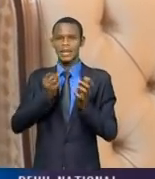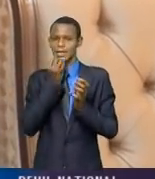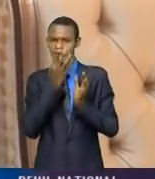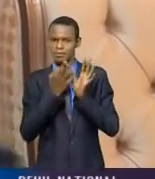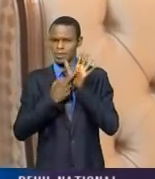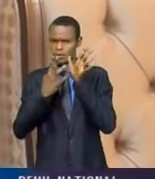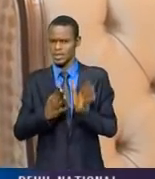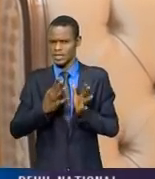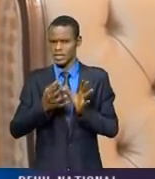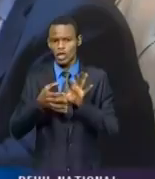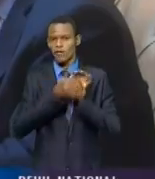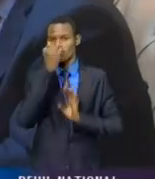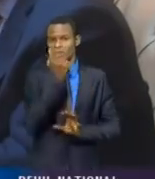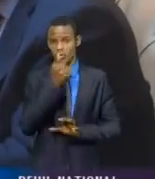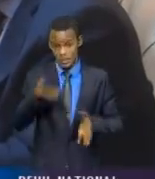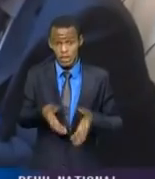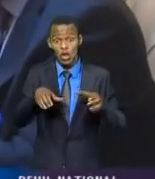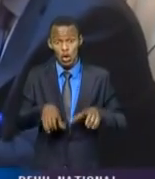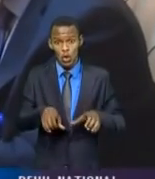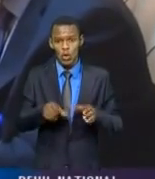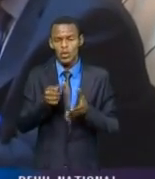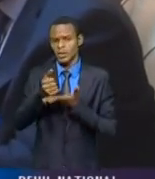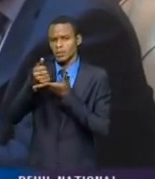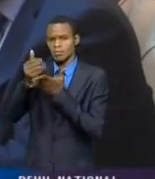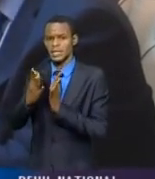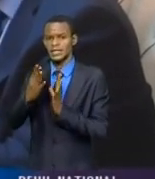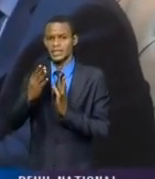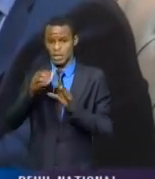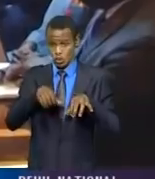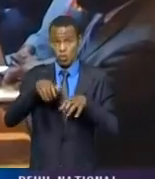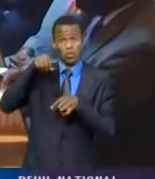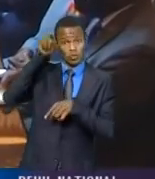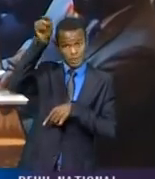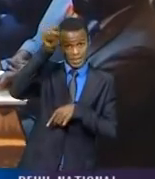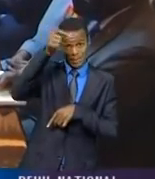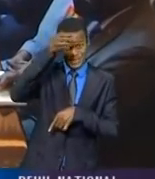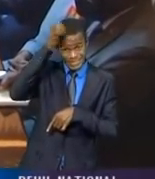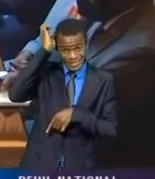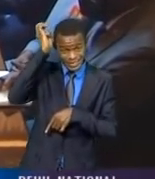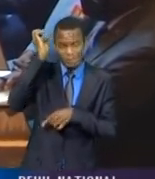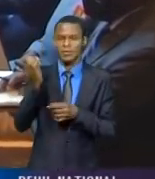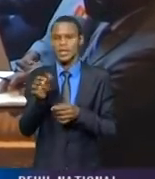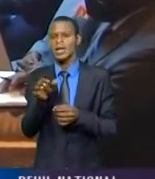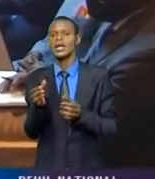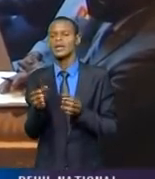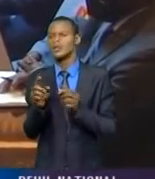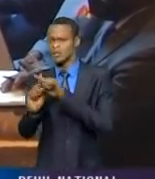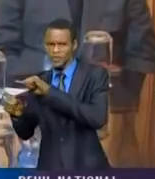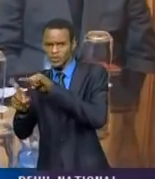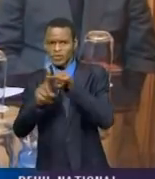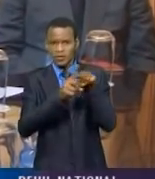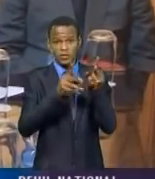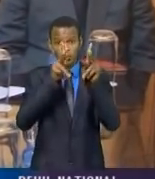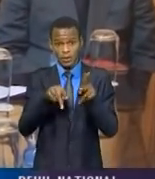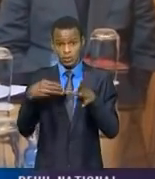nadia 2011 gandou ambassadeur de la rdc en ethiopie et du panais d'accompagnement du chef de l'état à sa mandature à la tête de